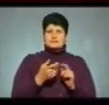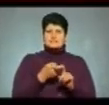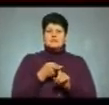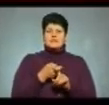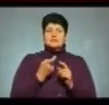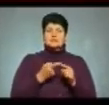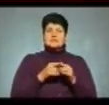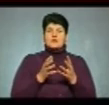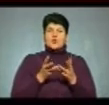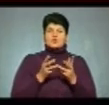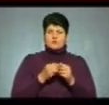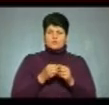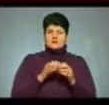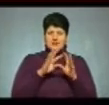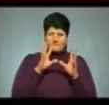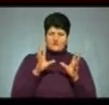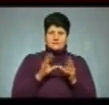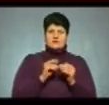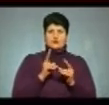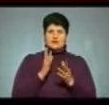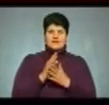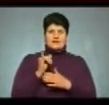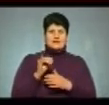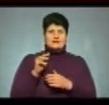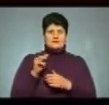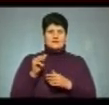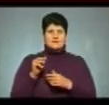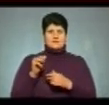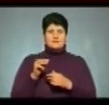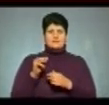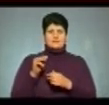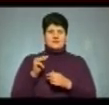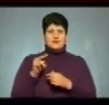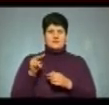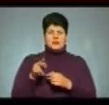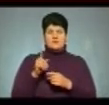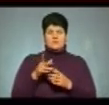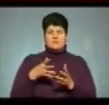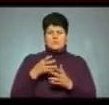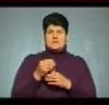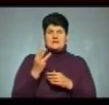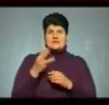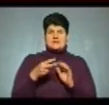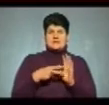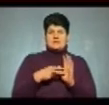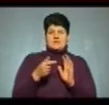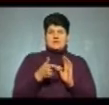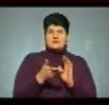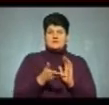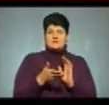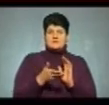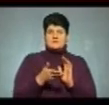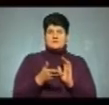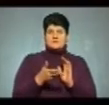залежить цей розрахунок? Чи всі, в принципі, в кого є ІТП, мають платити не 50, а 37 гривень, тому що вони платять, як ви кажете, за 18 градусів своїх?